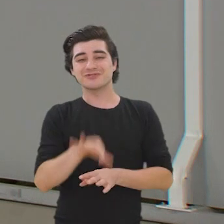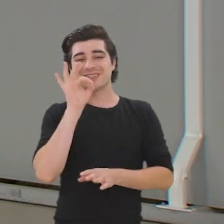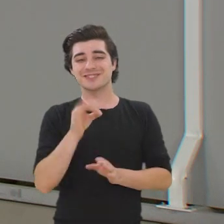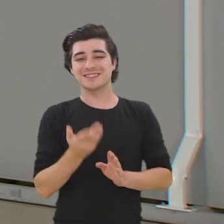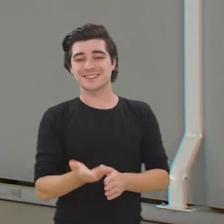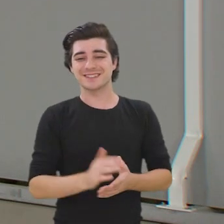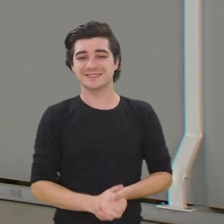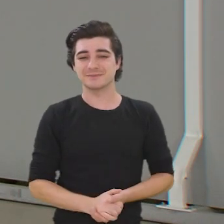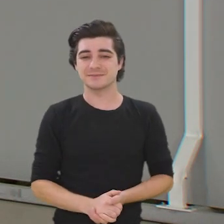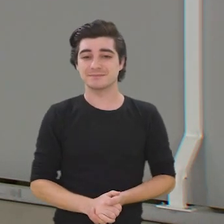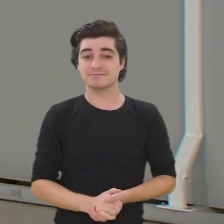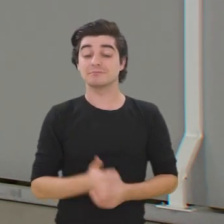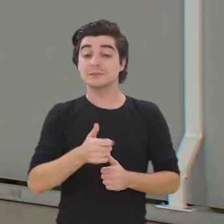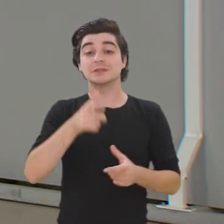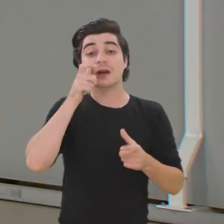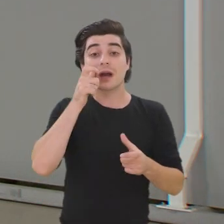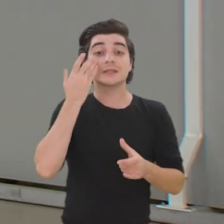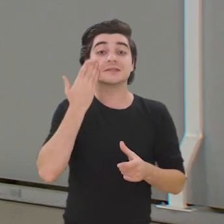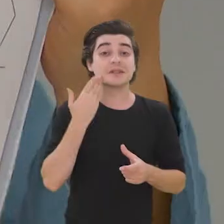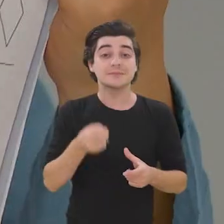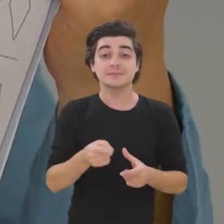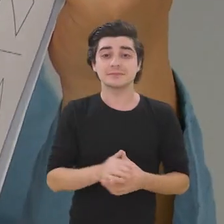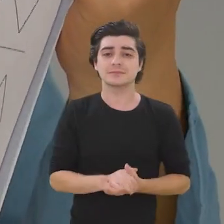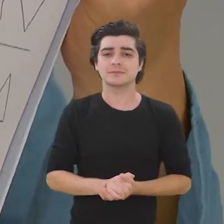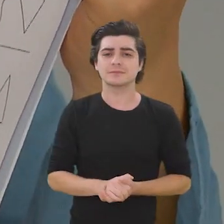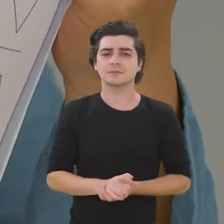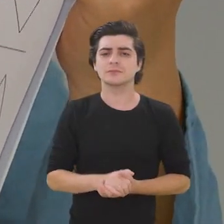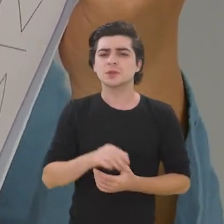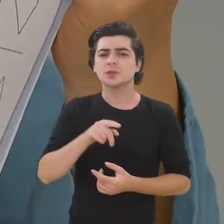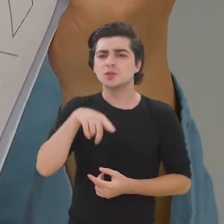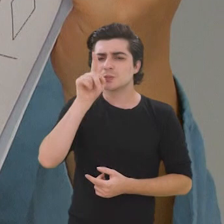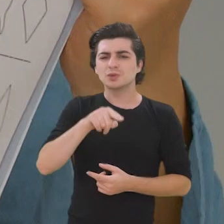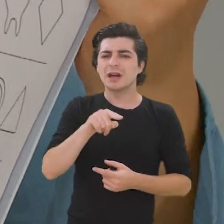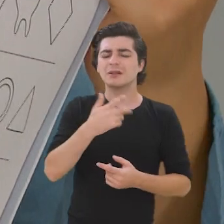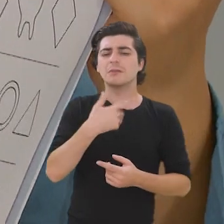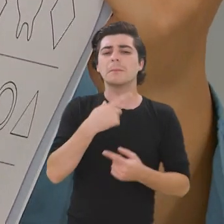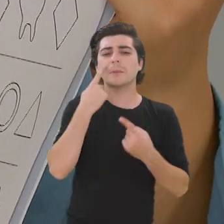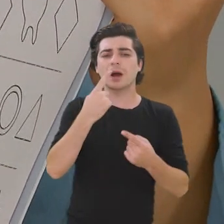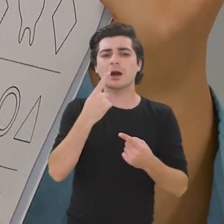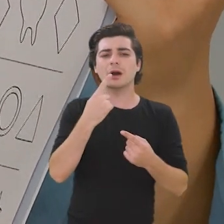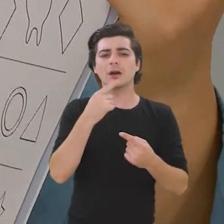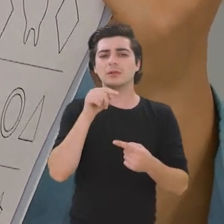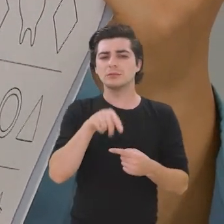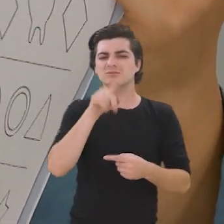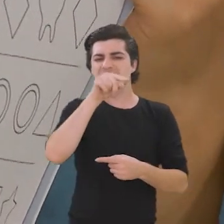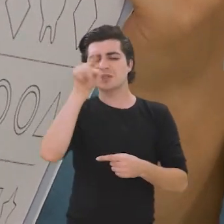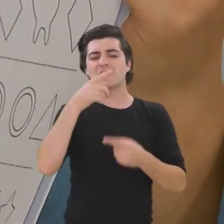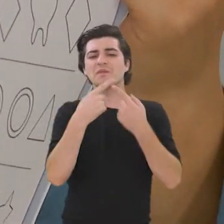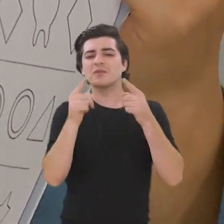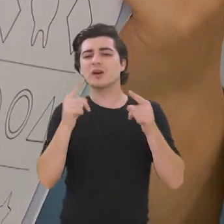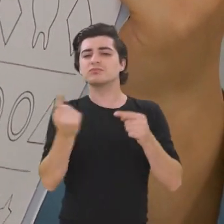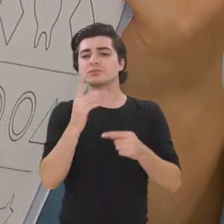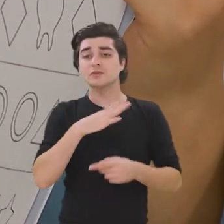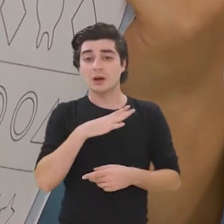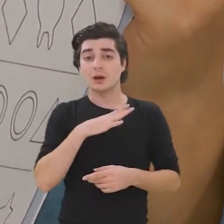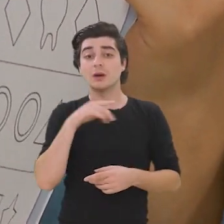kağıdı seçti. Şimdi dikkatlice izleyelim. Buradaki şekillere bak. Burada bazı şekiller